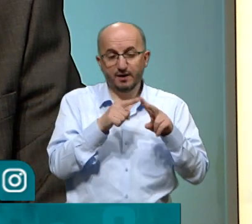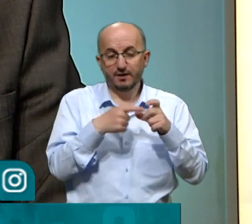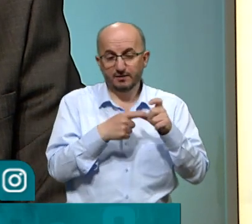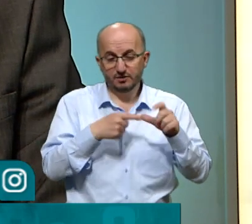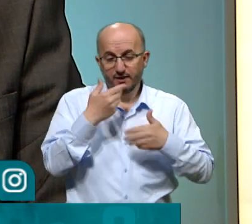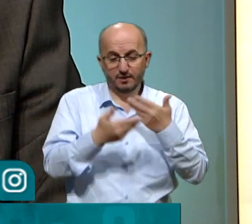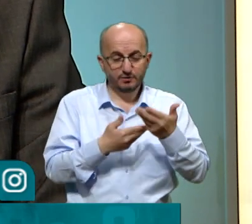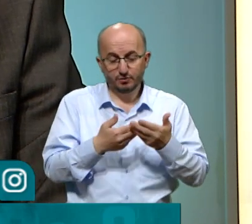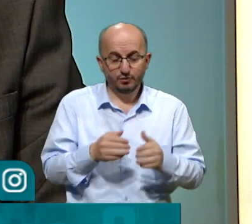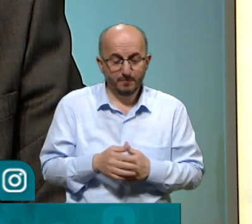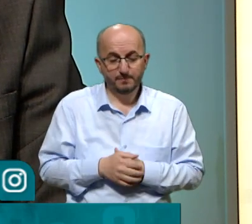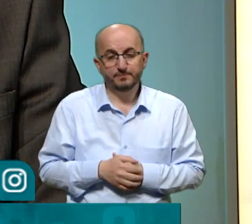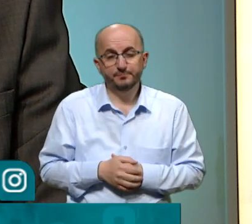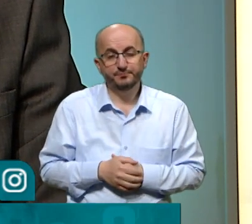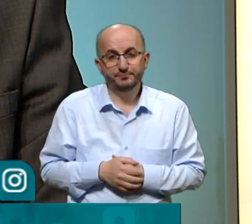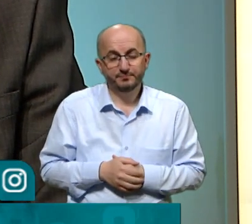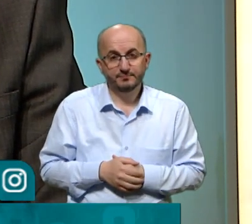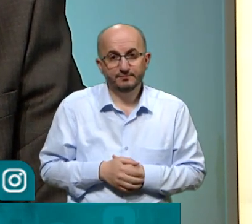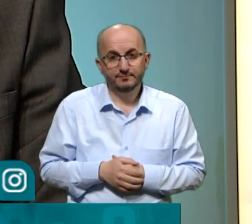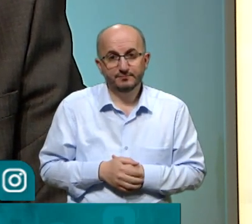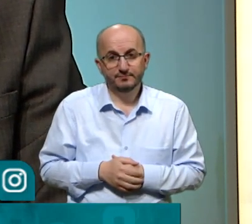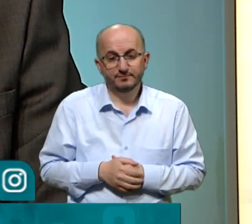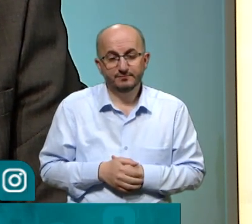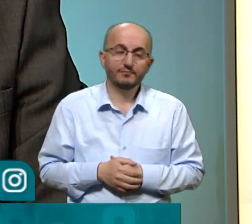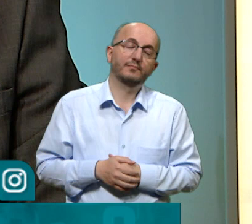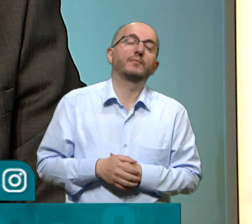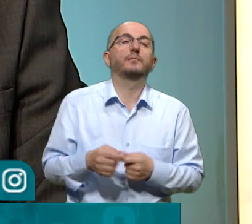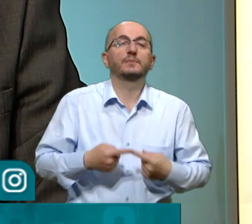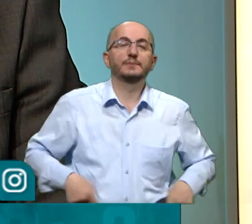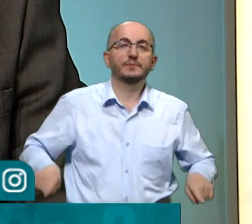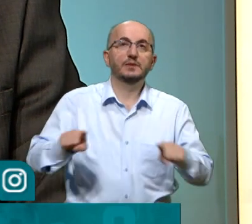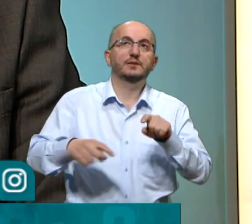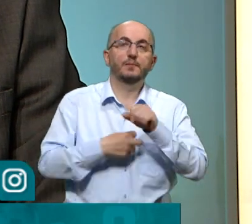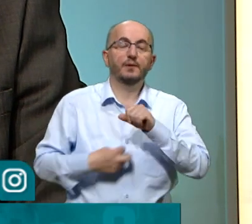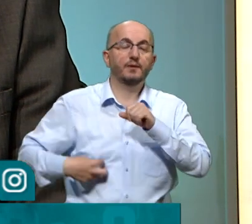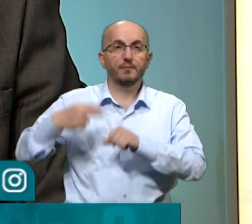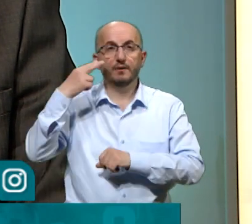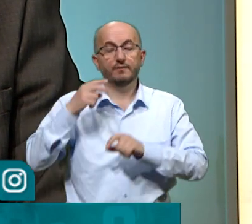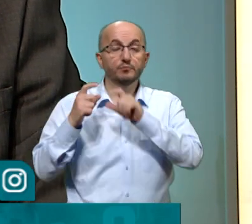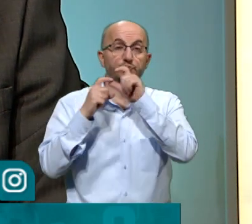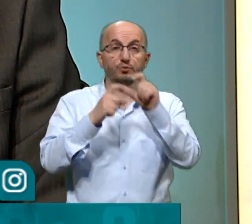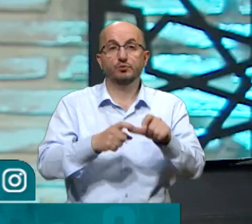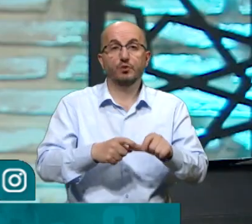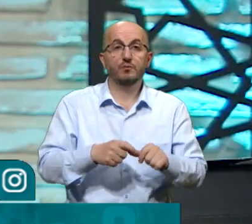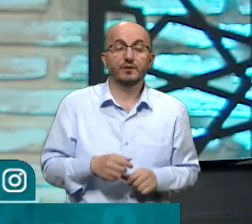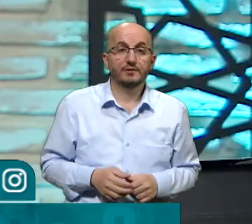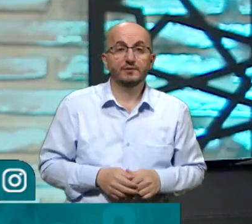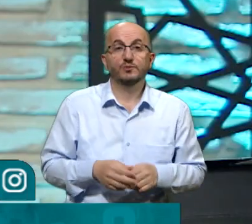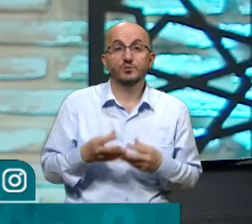hadisi Hz Enes değil ki baştan alalım o zaman ya biz diyor Rasulullah efendimize soru sormayı çok